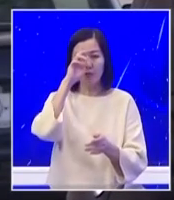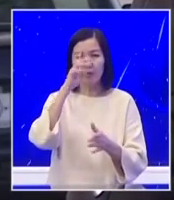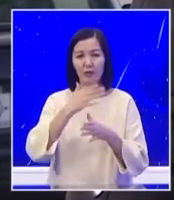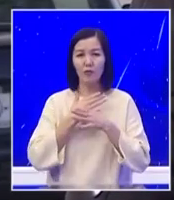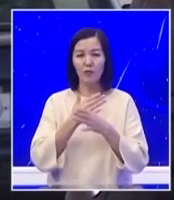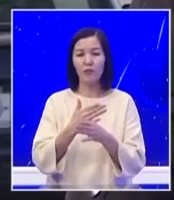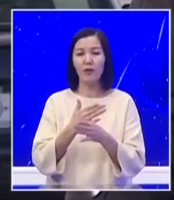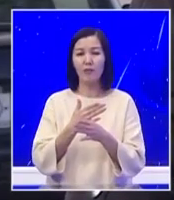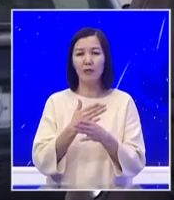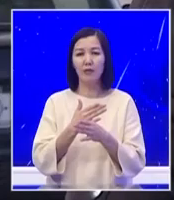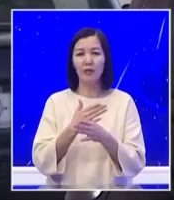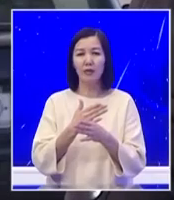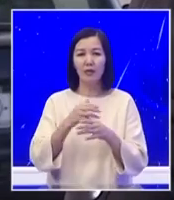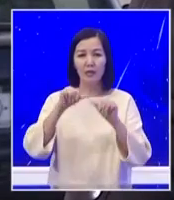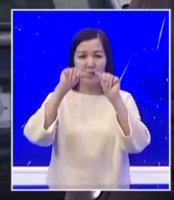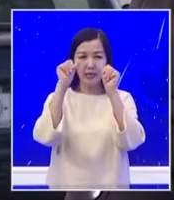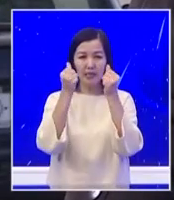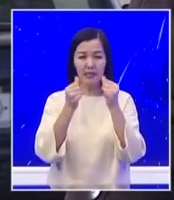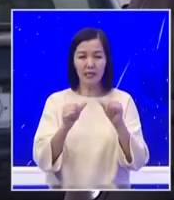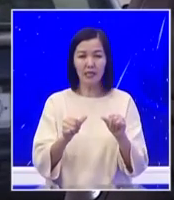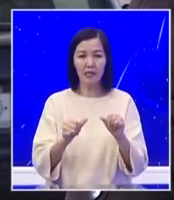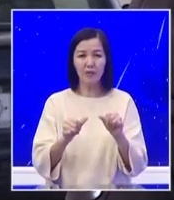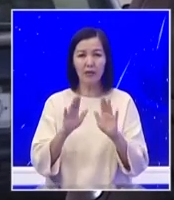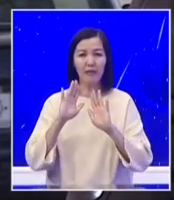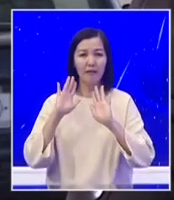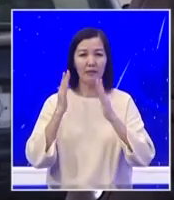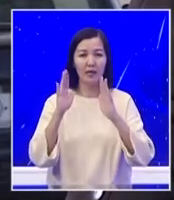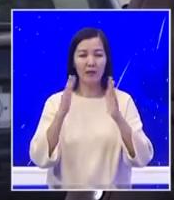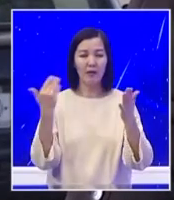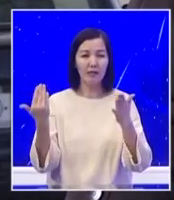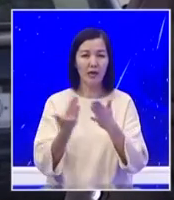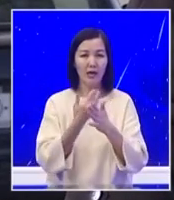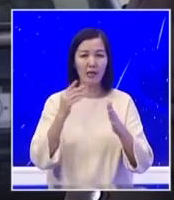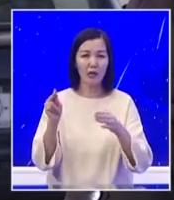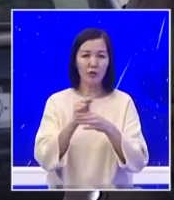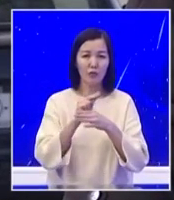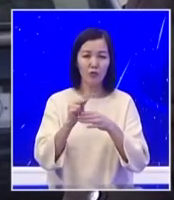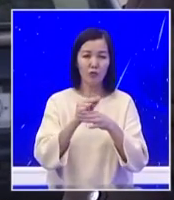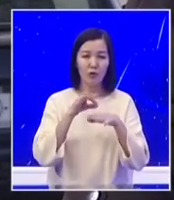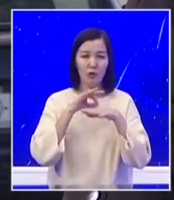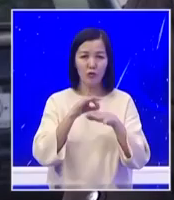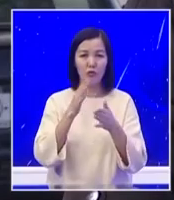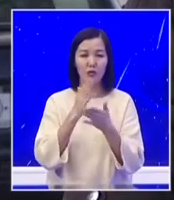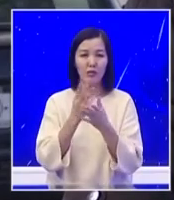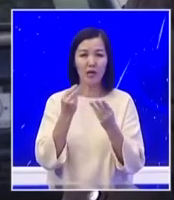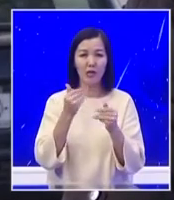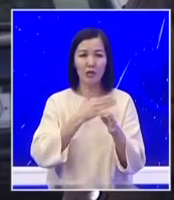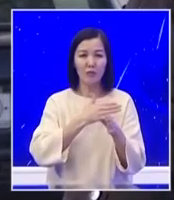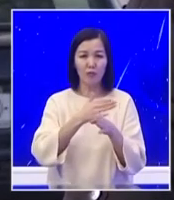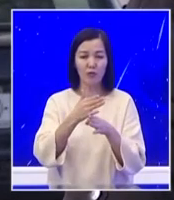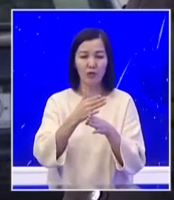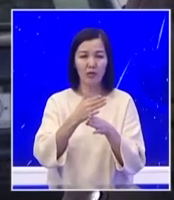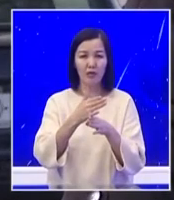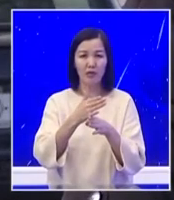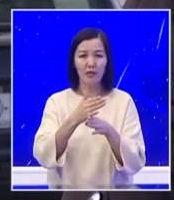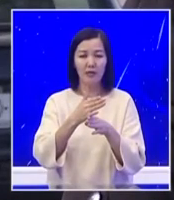мына ескерткішпен ені саябақты қайтан жөндеу жұмыстар жүргізіп, оған ақша бөлінді, сол